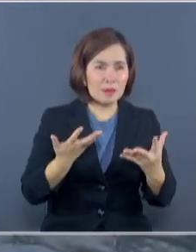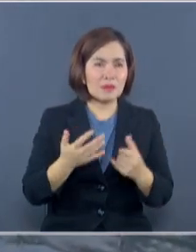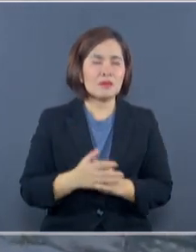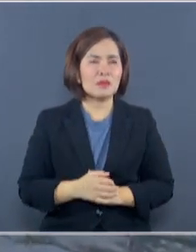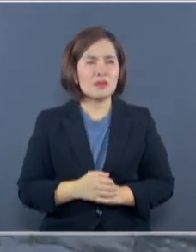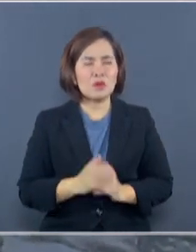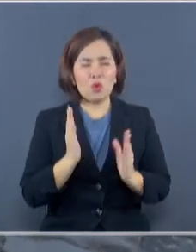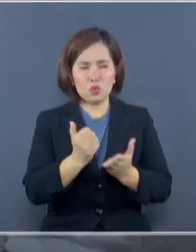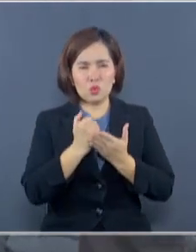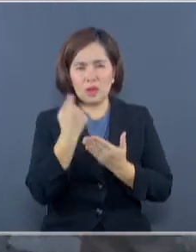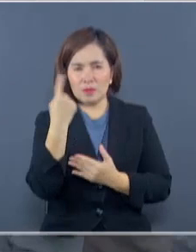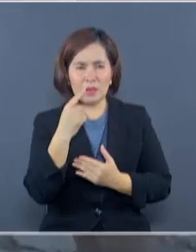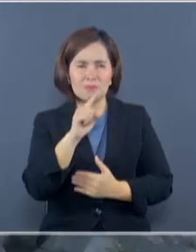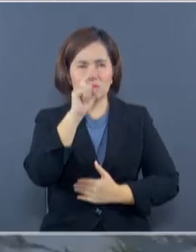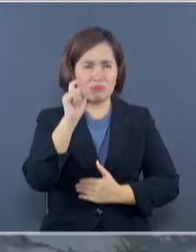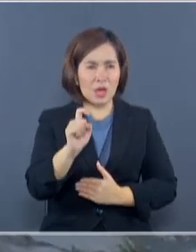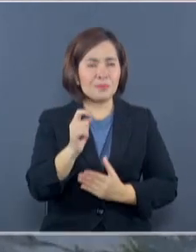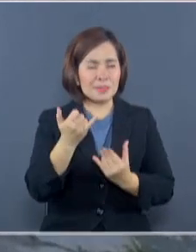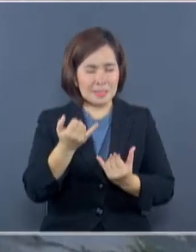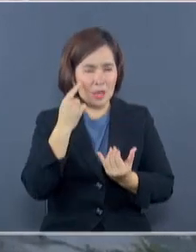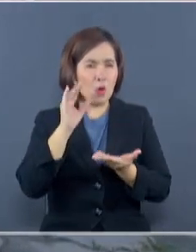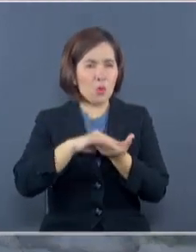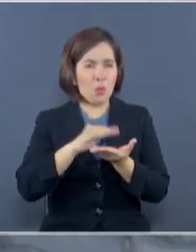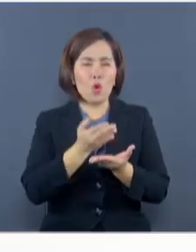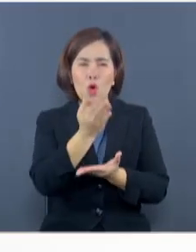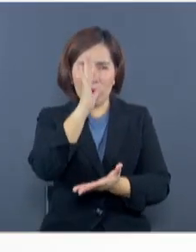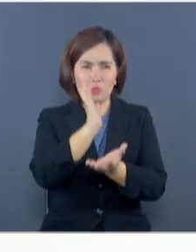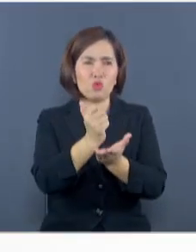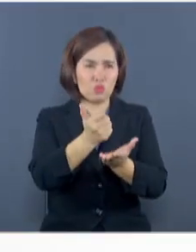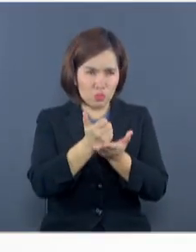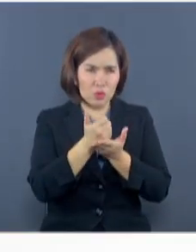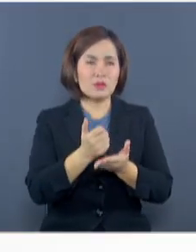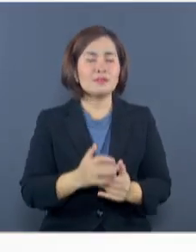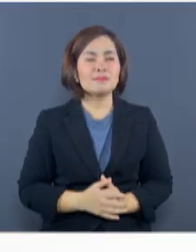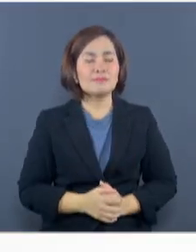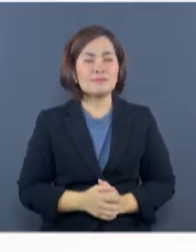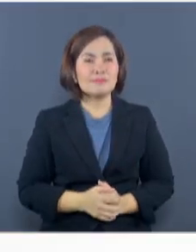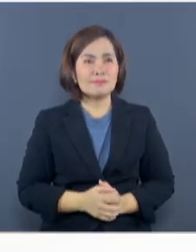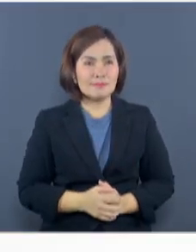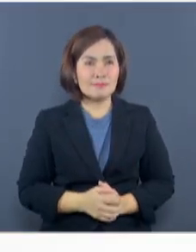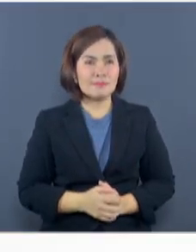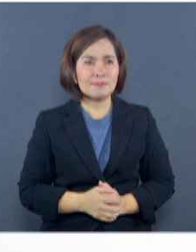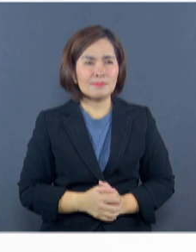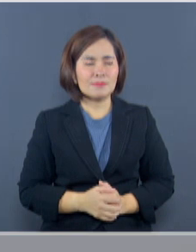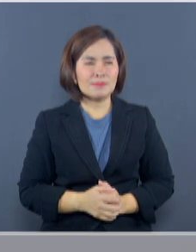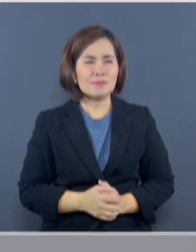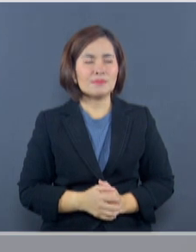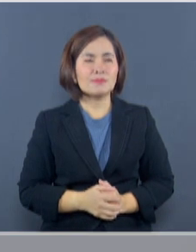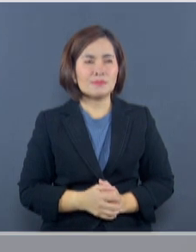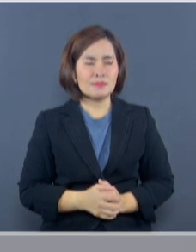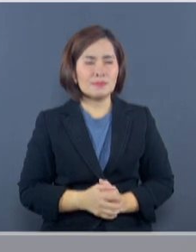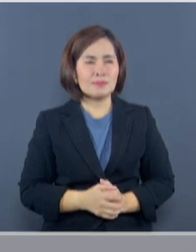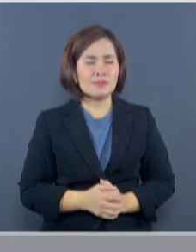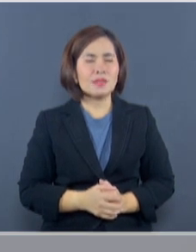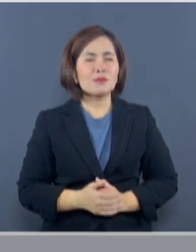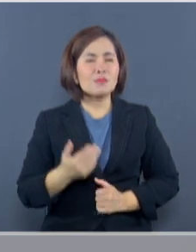จะหันหน้าไปพึ่งใครดีนะคะก็เลยตัดสินใจเดินทางมาโรงพักขอให้ผู้กำกับช่วยเหลือแต่ในความโชคร้ายค่ะผู้เสียหายบอกว่